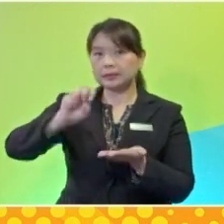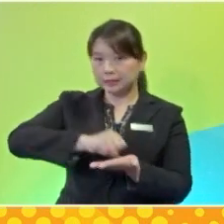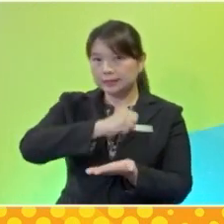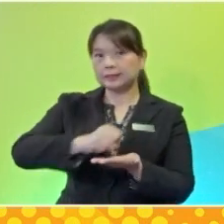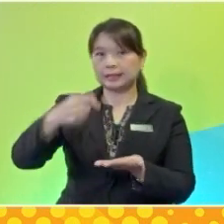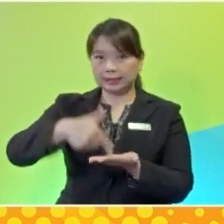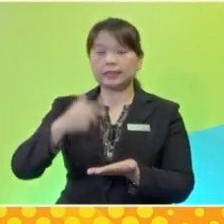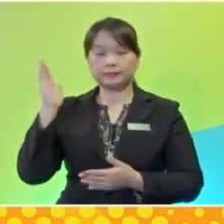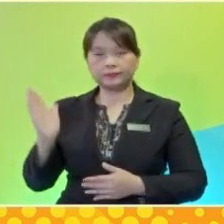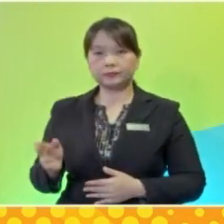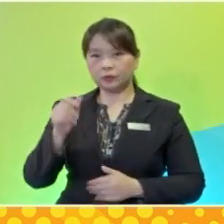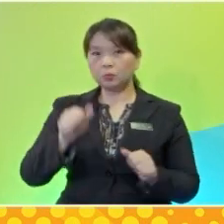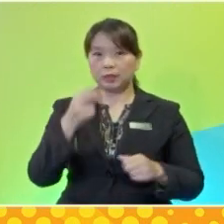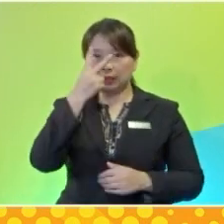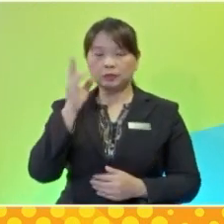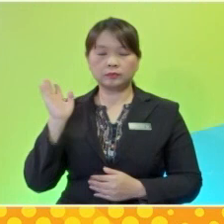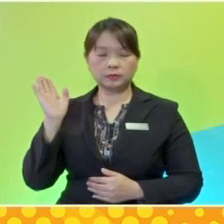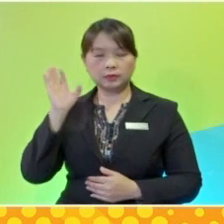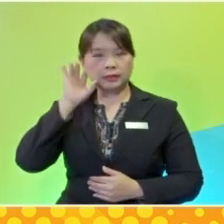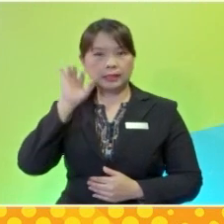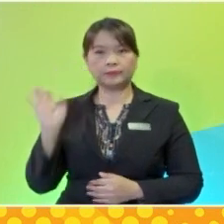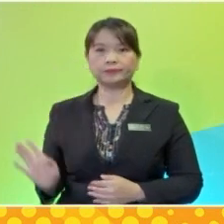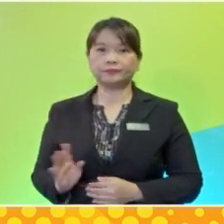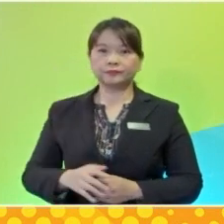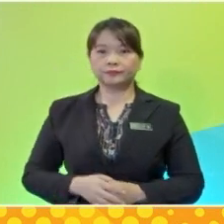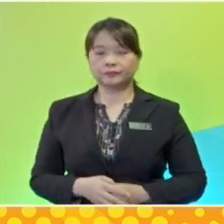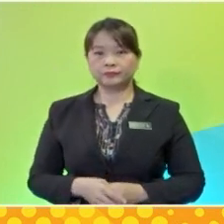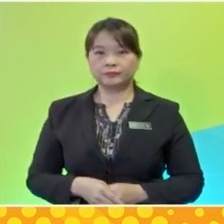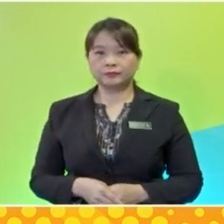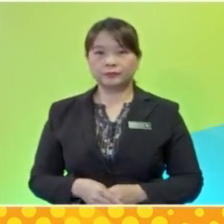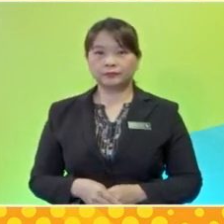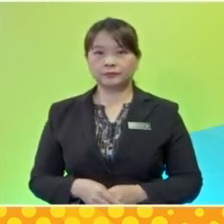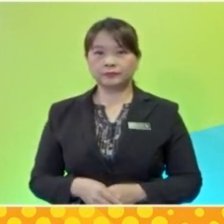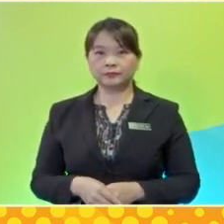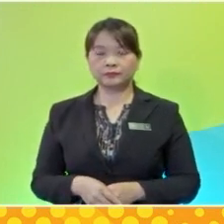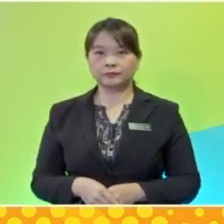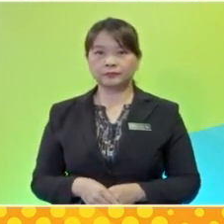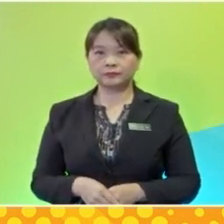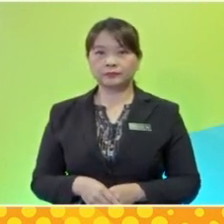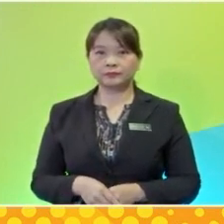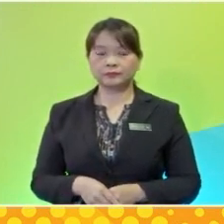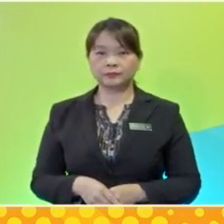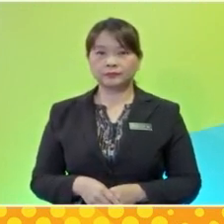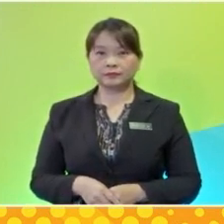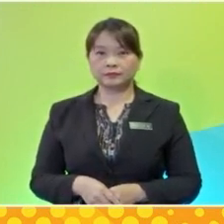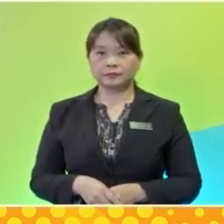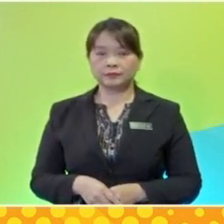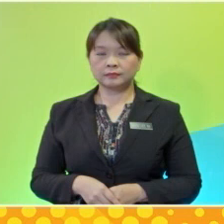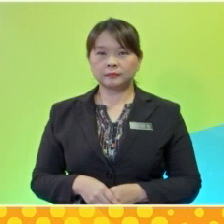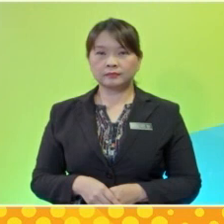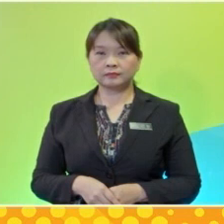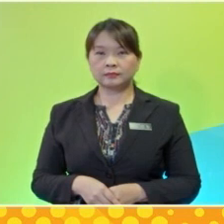你，绝不学痴情的鸟儿，为绿荫重复单调的歌